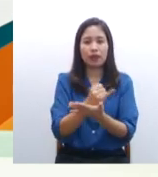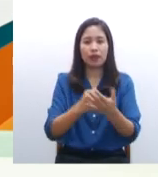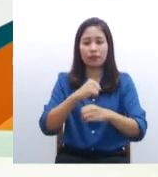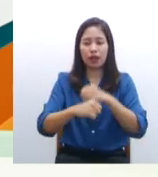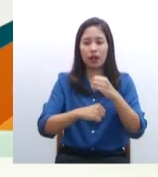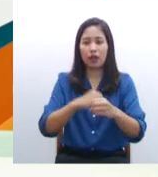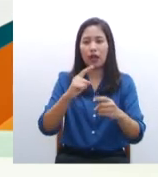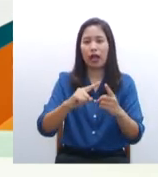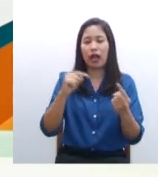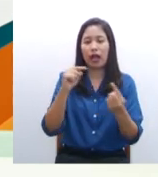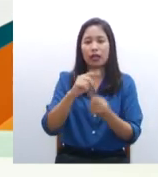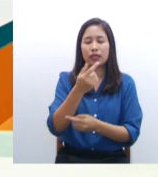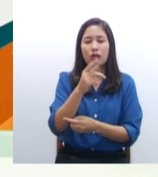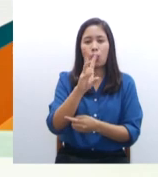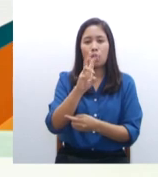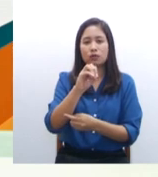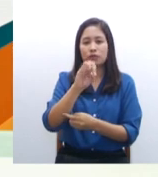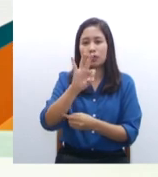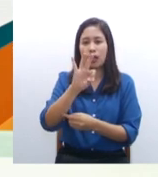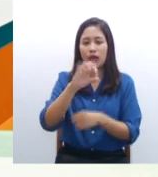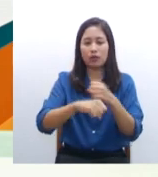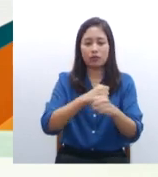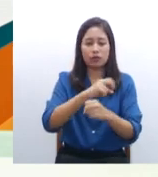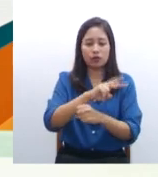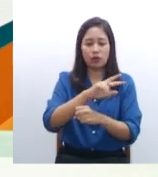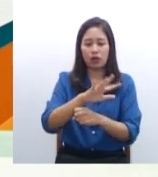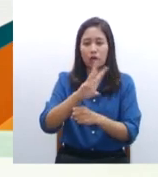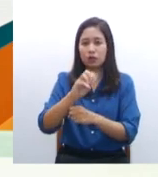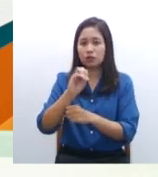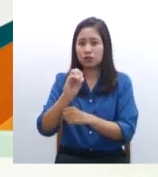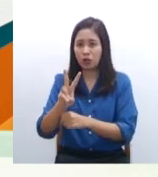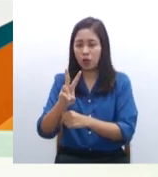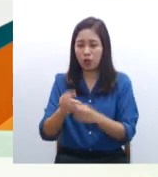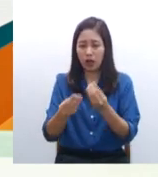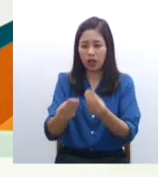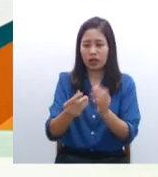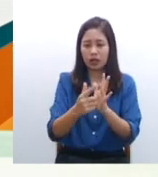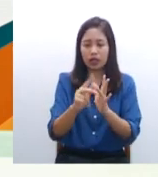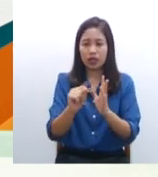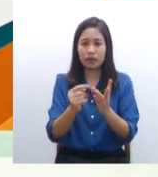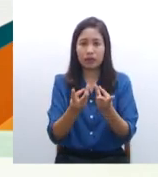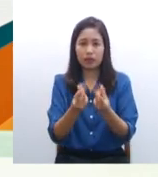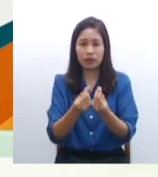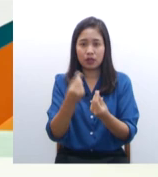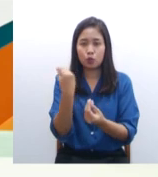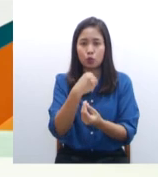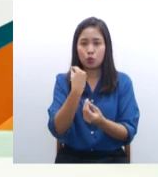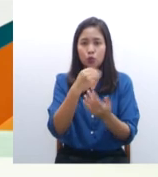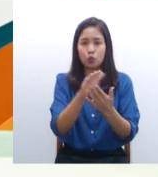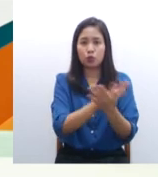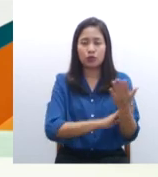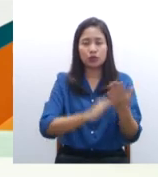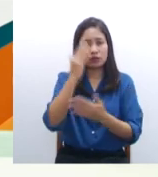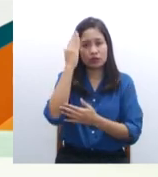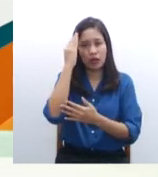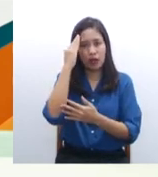ที่69ปีการศึกษา2562นะครับโดยให้สำนักงานเขตพื้นที่การศึกษาทุกเขตพื้นที่ได้รับทราบนะ